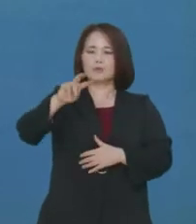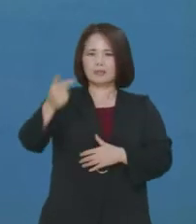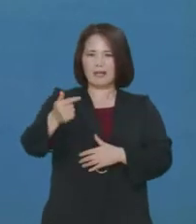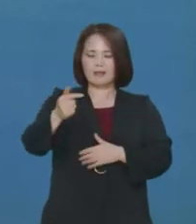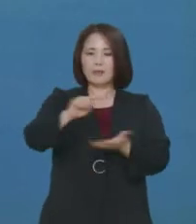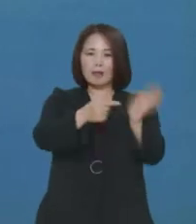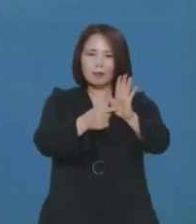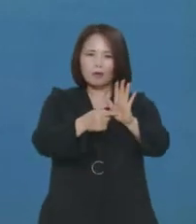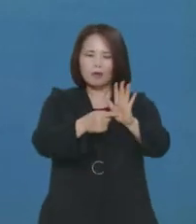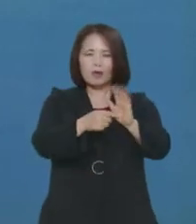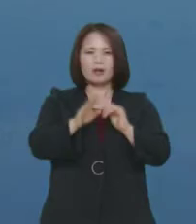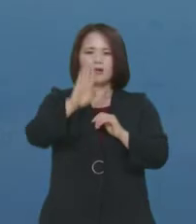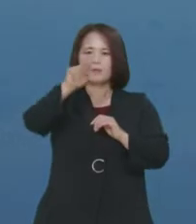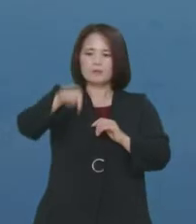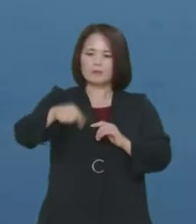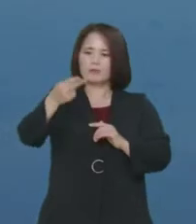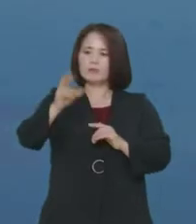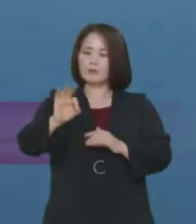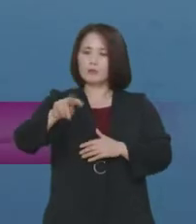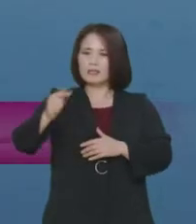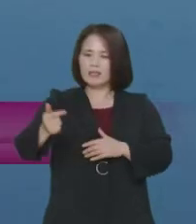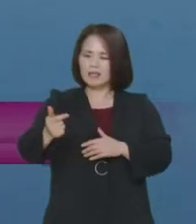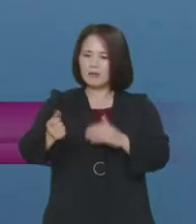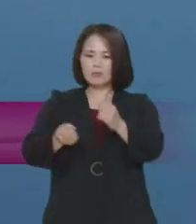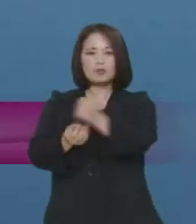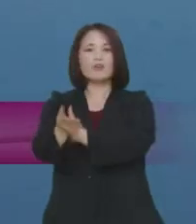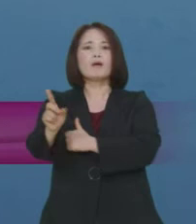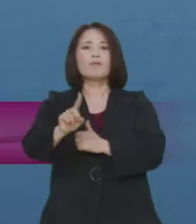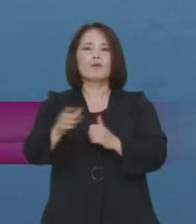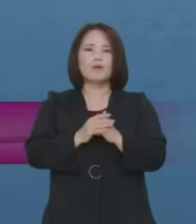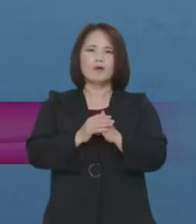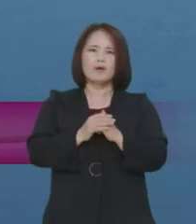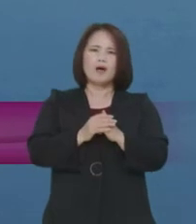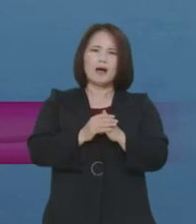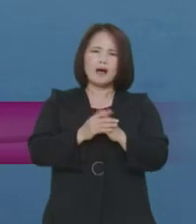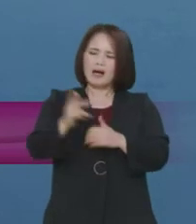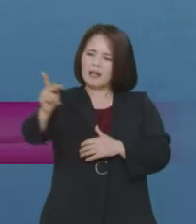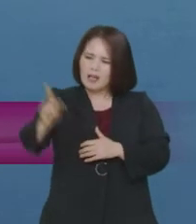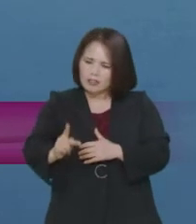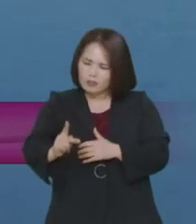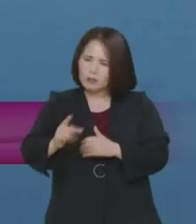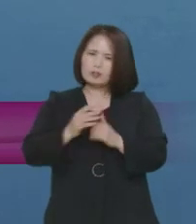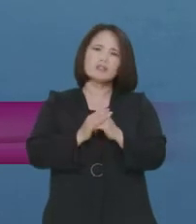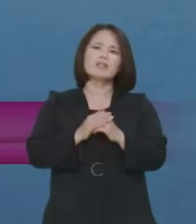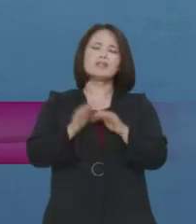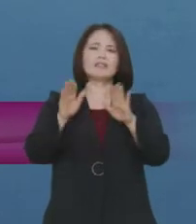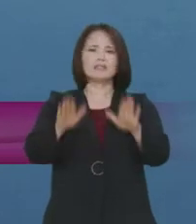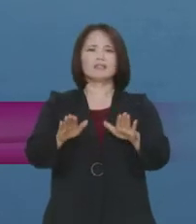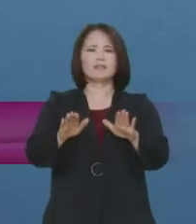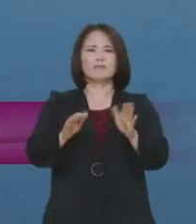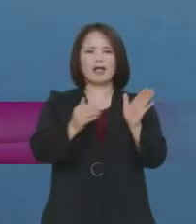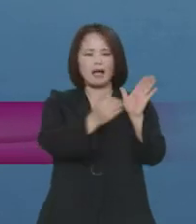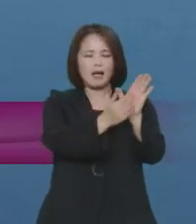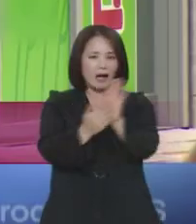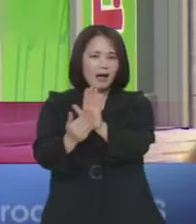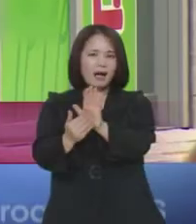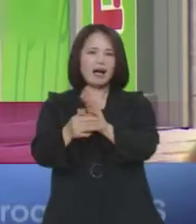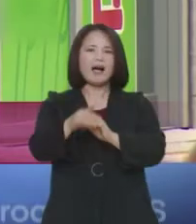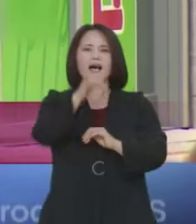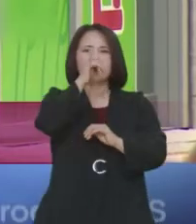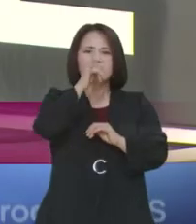책 되고 있습니까 예 부동 선 그 전문가들은 대출규제 강화 가 가수를 어느정도 막아주면서 그